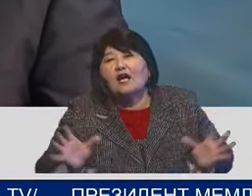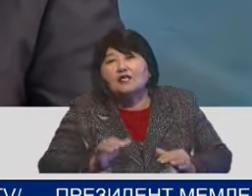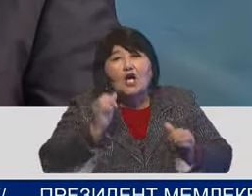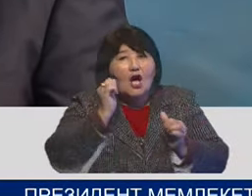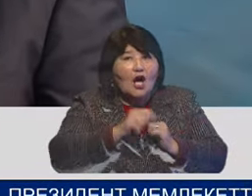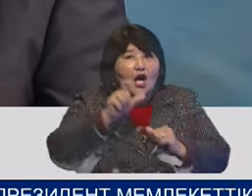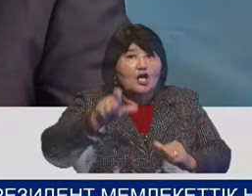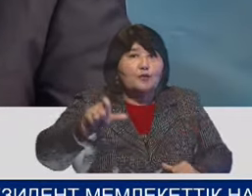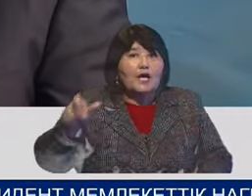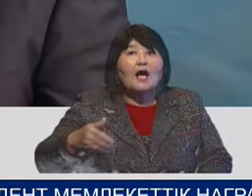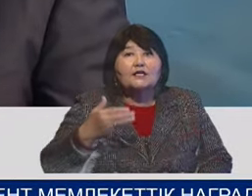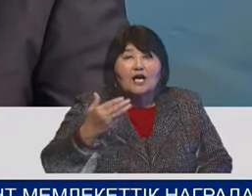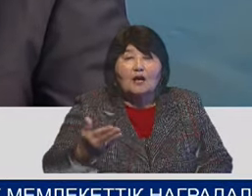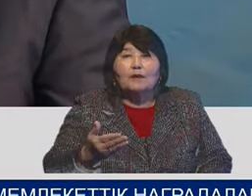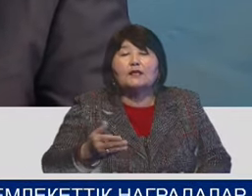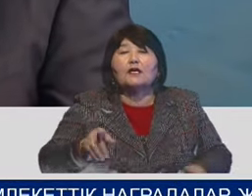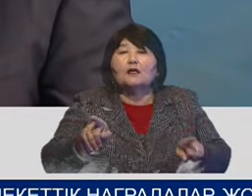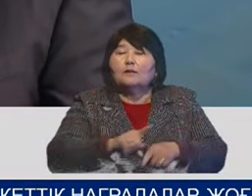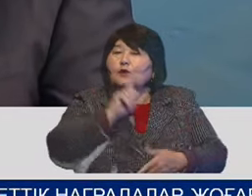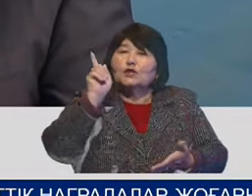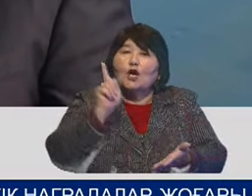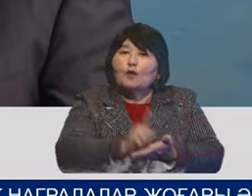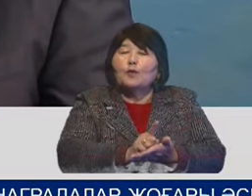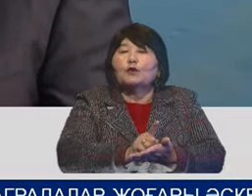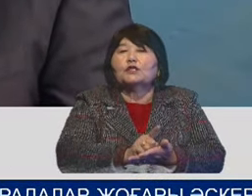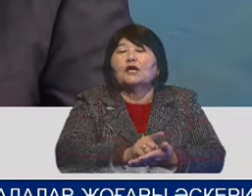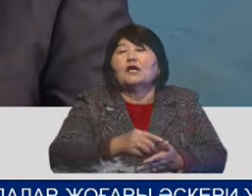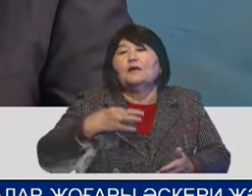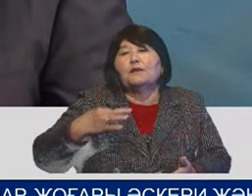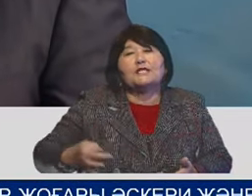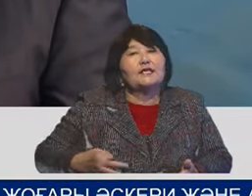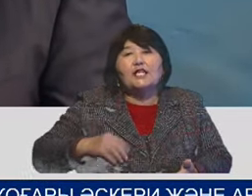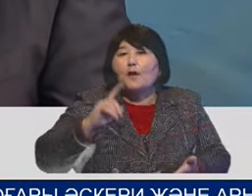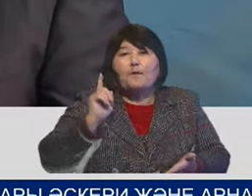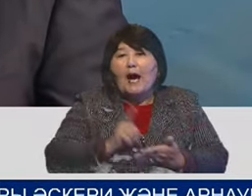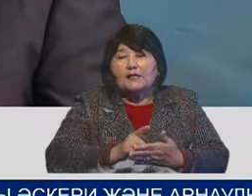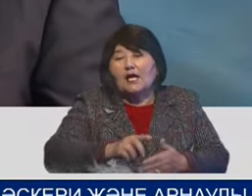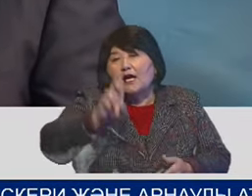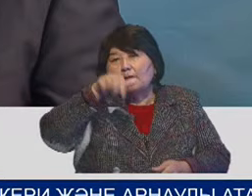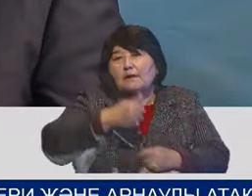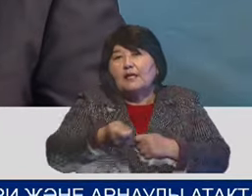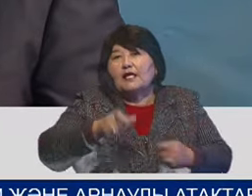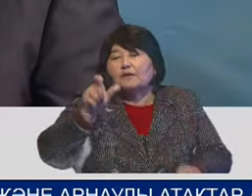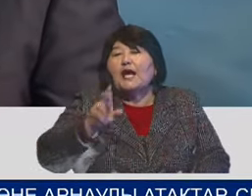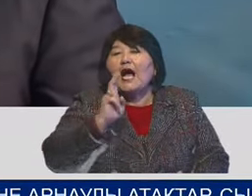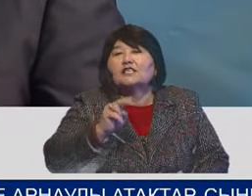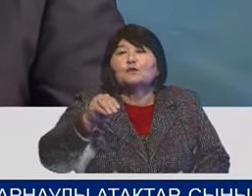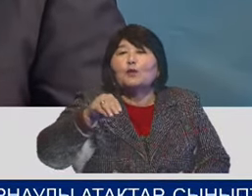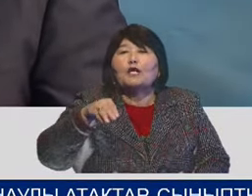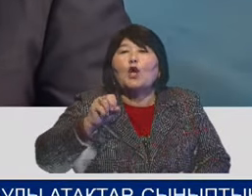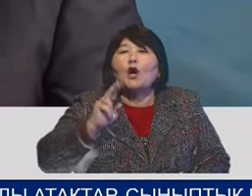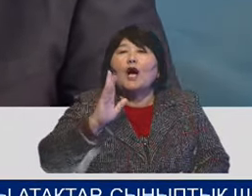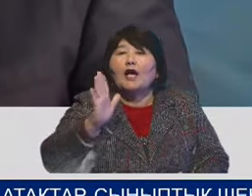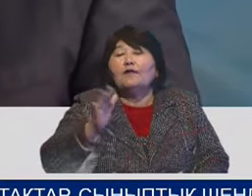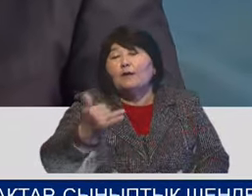әрбір азаматтың бұлжымас борышы, перзенттік парызы. Мемлекет басшысы Қасым-Жомарт Кемелұлы,